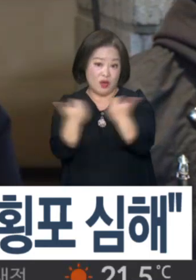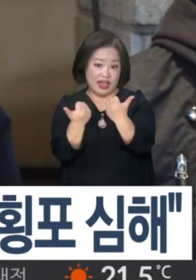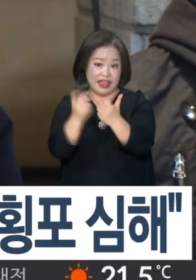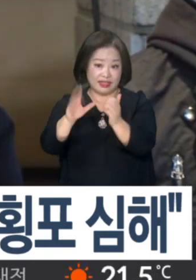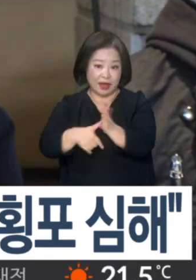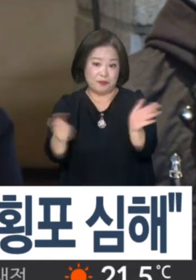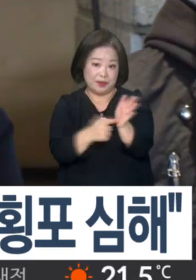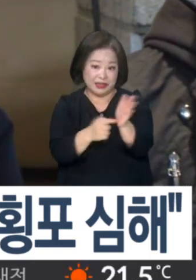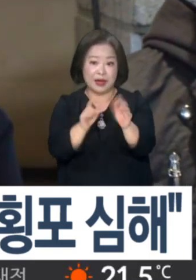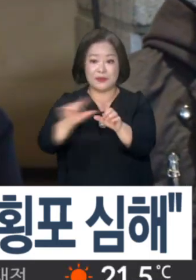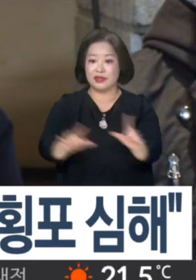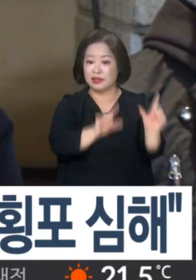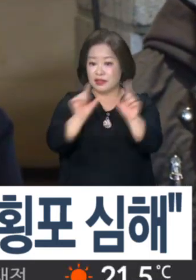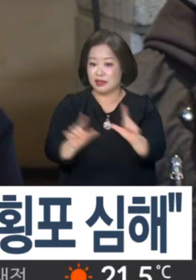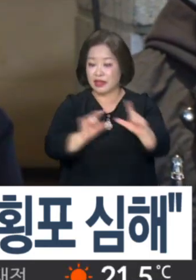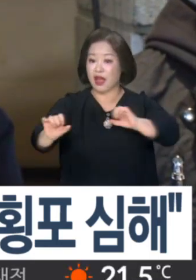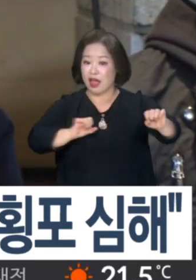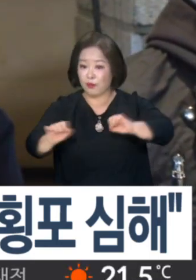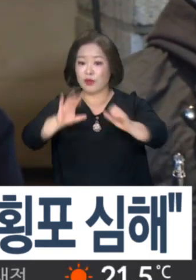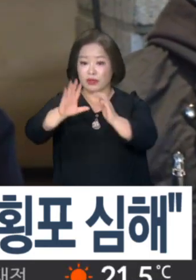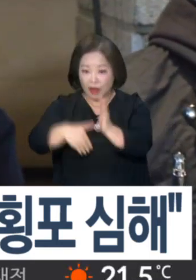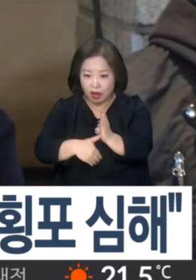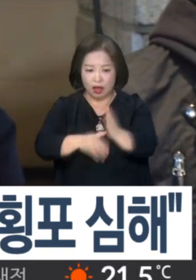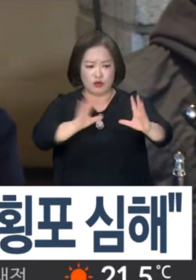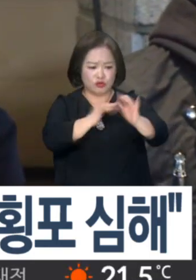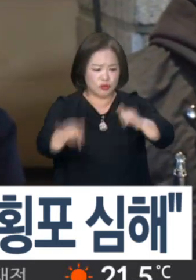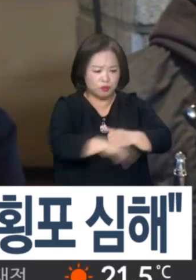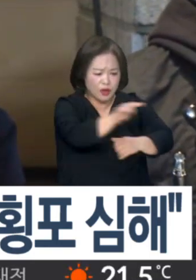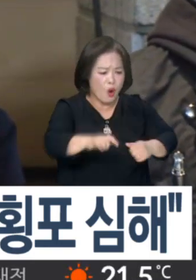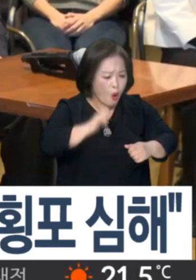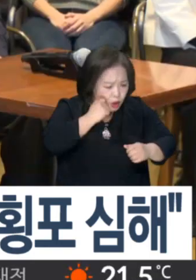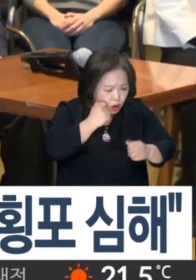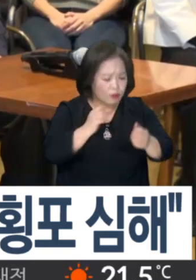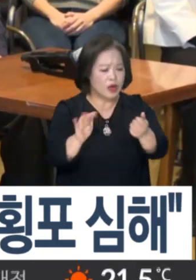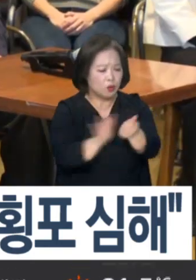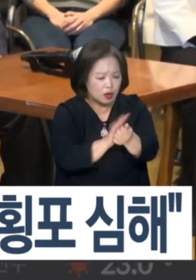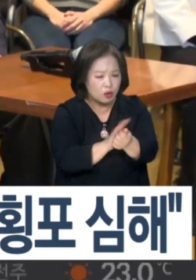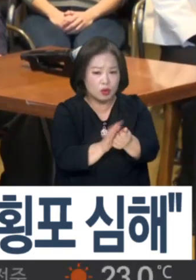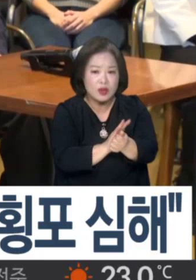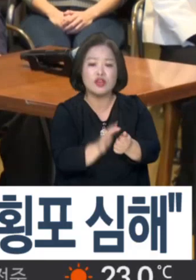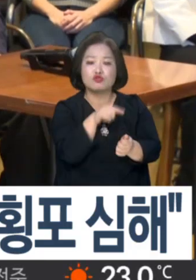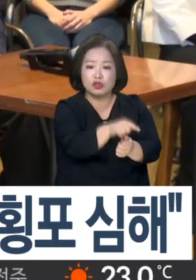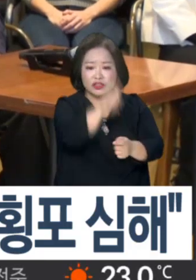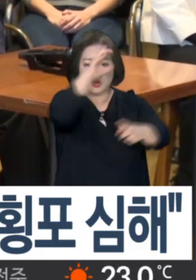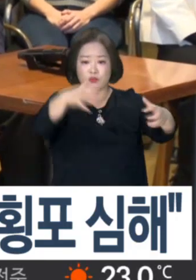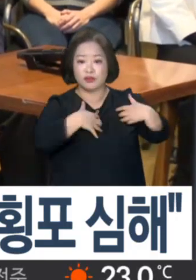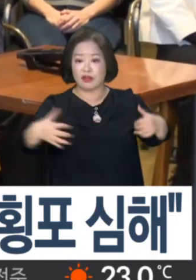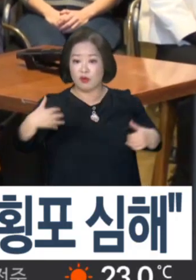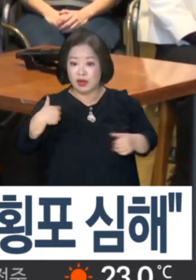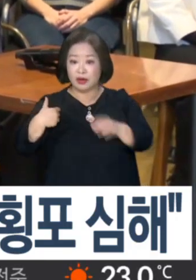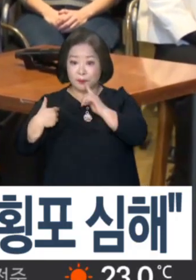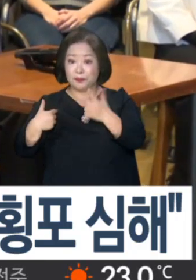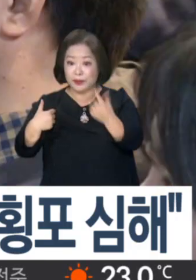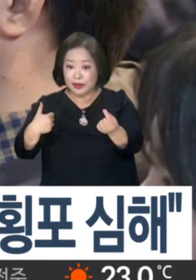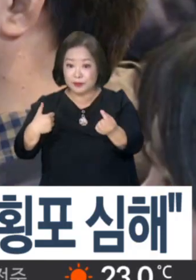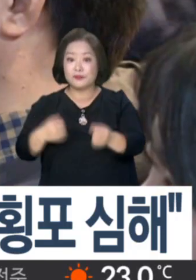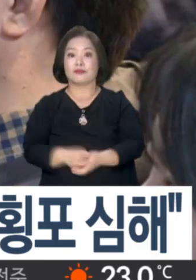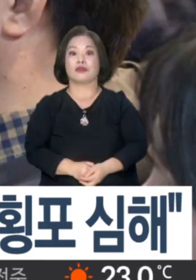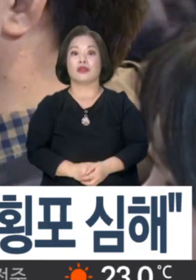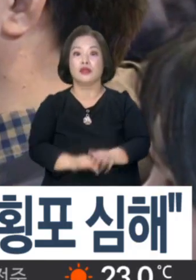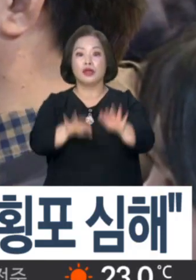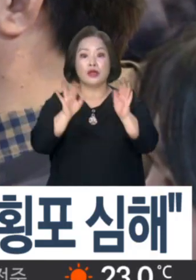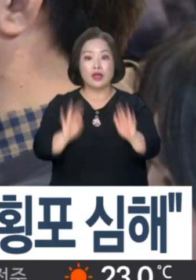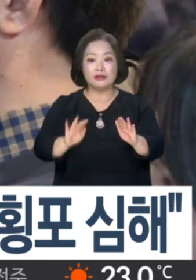비상경제 민생 회의에서 국민의 어려움을 해결하고 달래줘야 그것이 정부라 이같이 말했습니다 윤